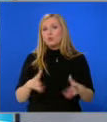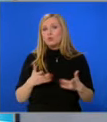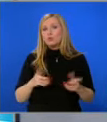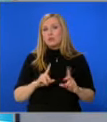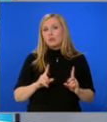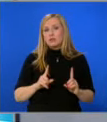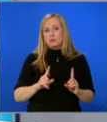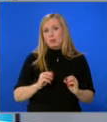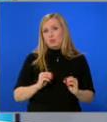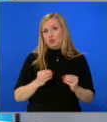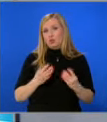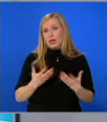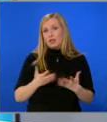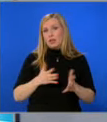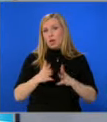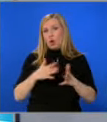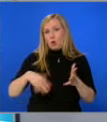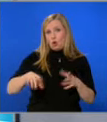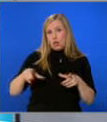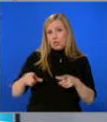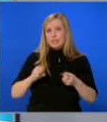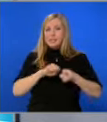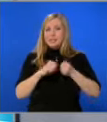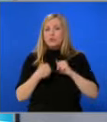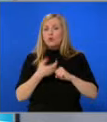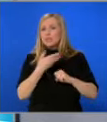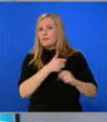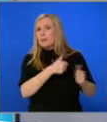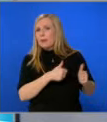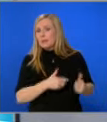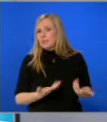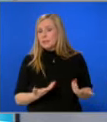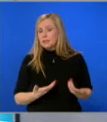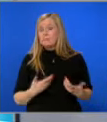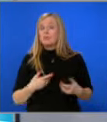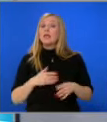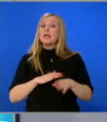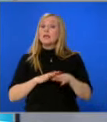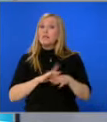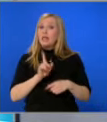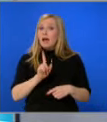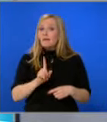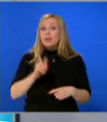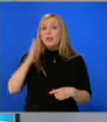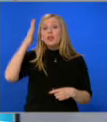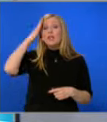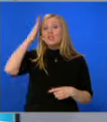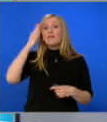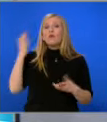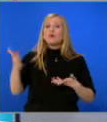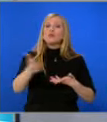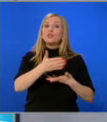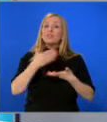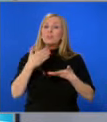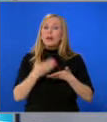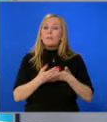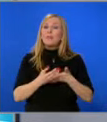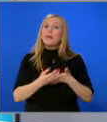абсолютно несъстоятелни хора. И се борят с някакви паметници. Извинявайте, но държава, която събира пластмасови